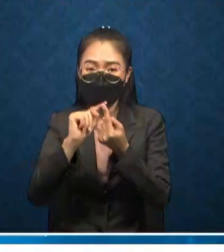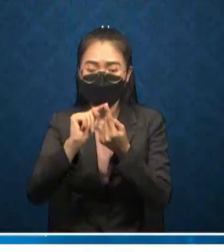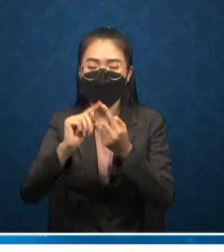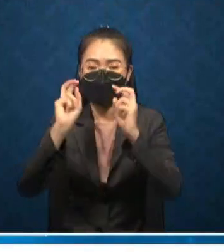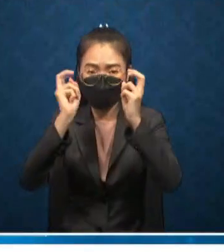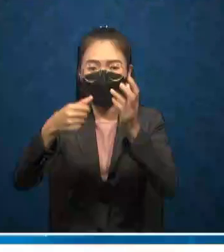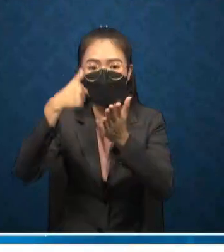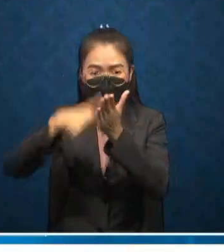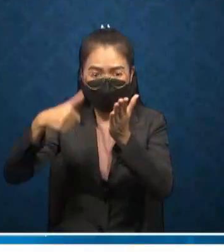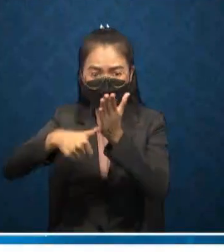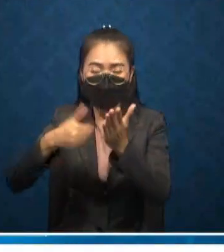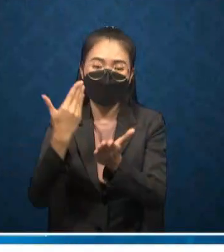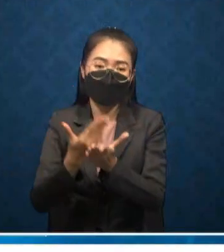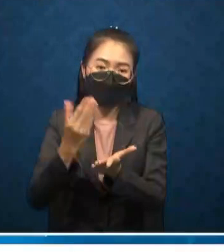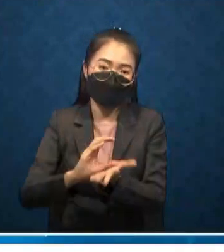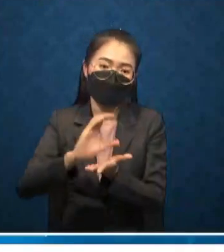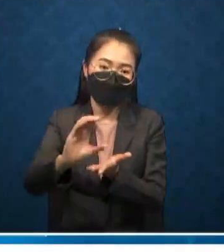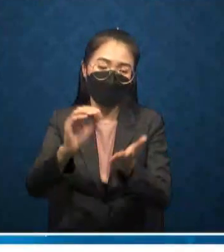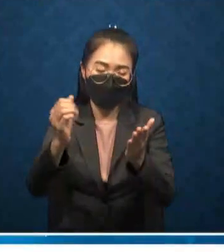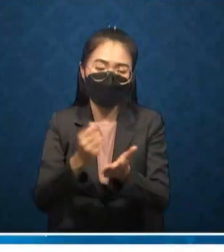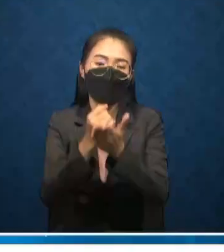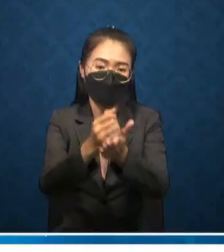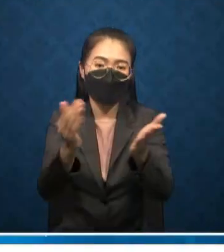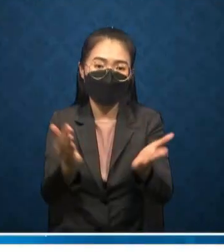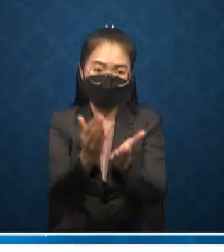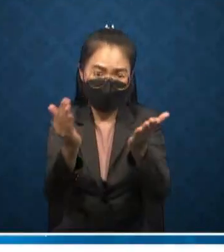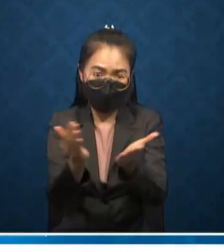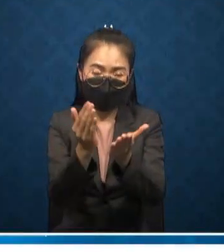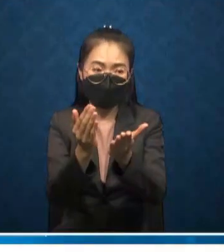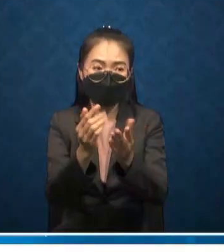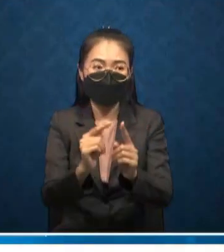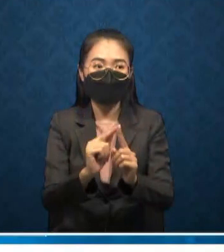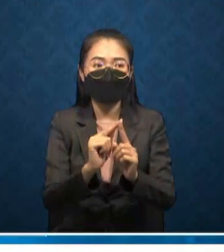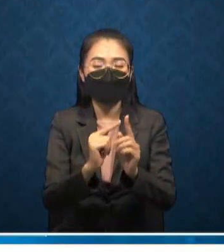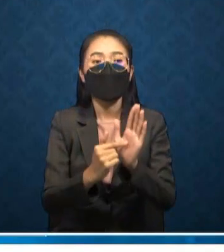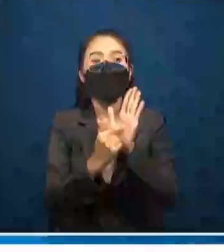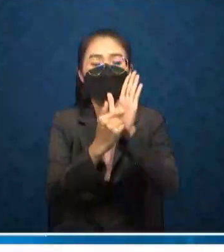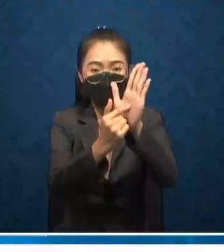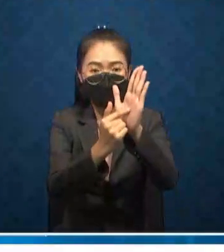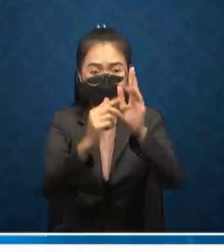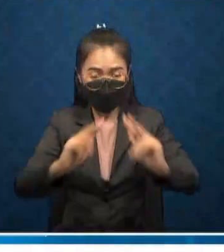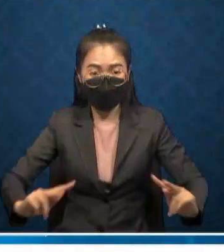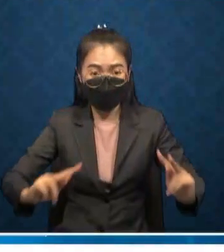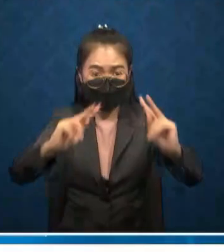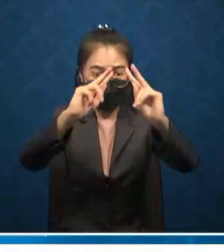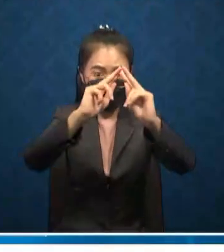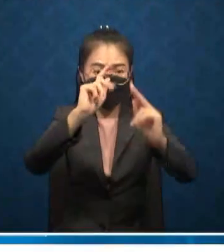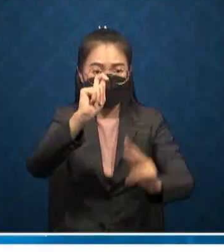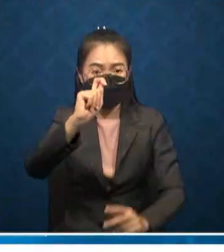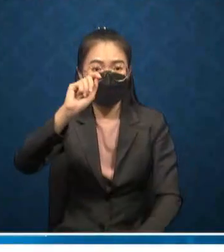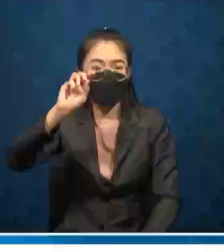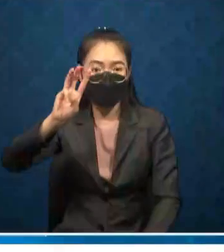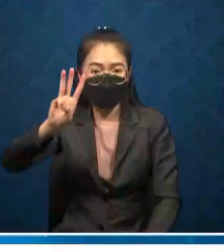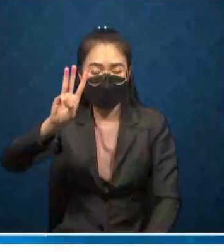งบประมาณในเต็มที่ให้มากขึ้นข้อเสนอต่อกระทรวงพวควรมีนโยบายหรือ